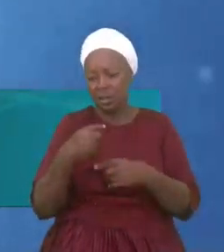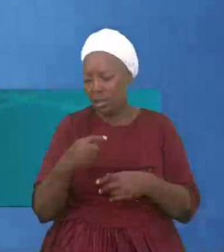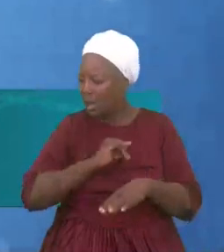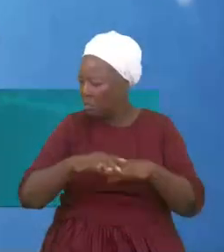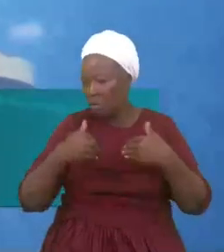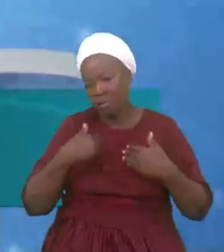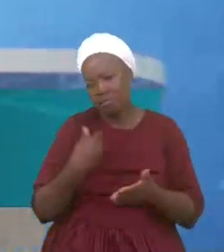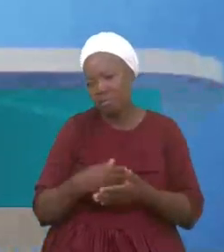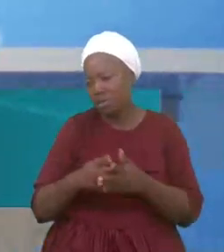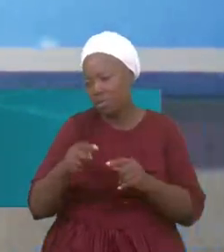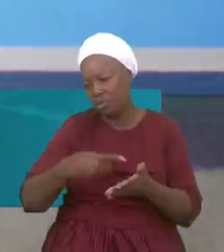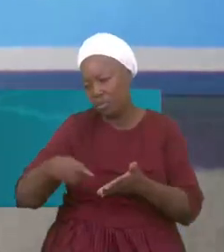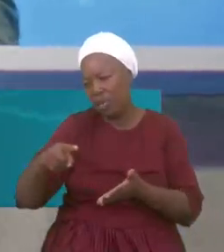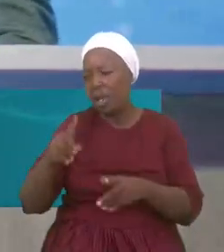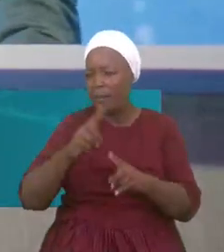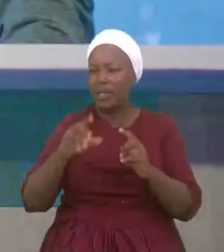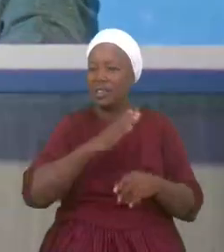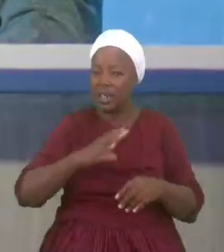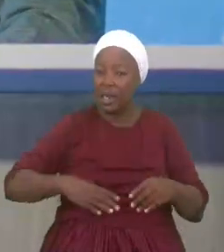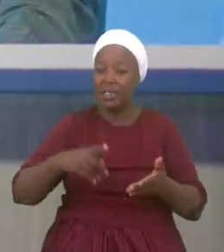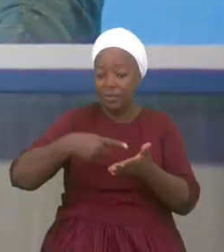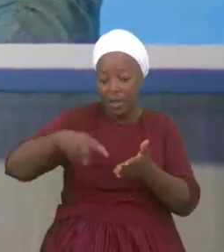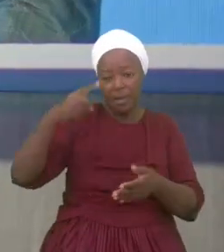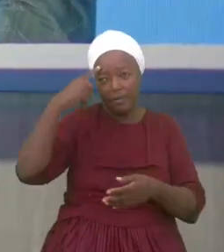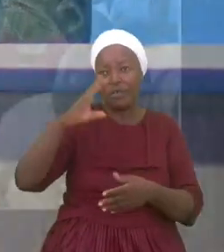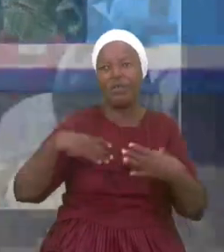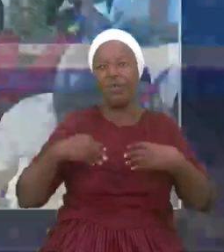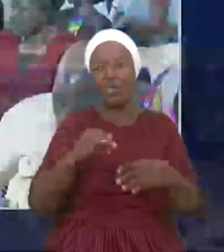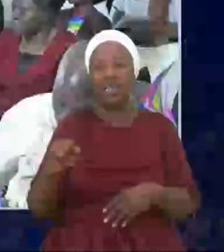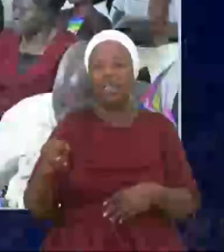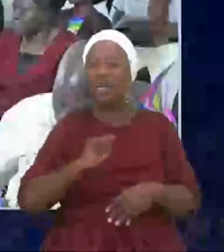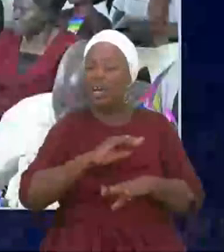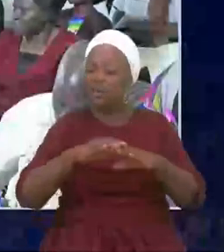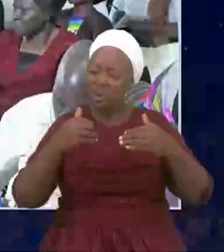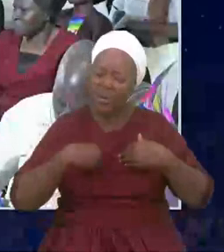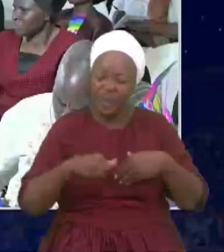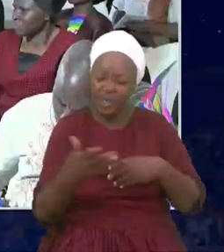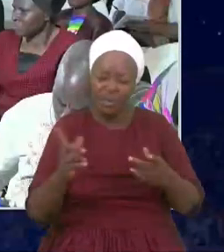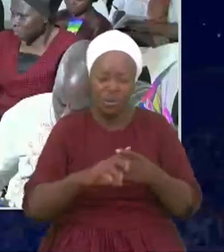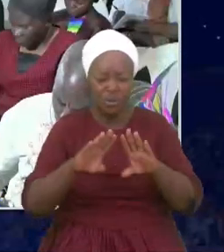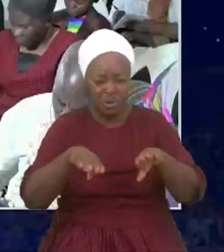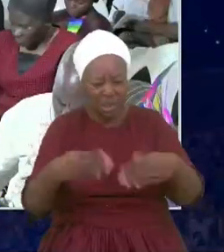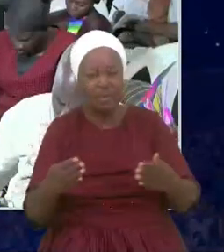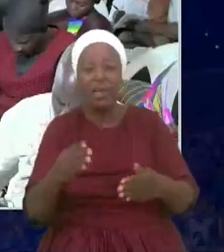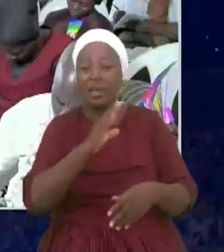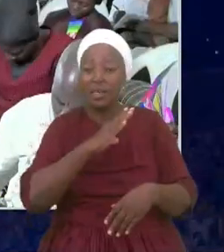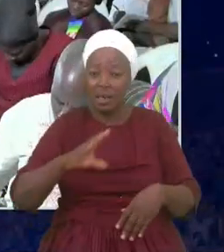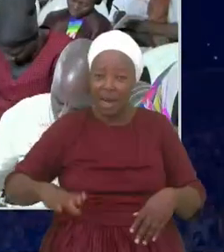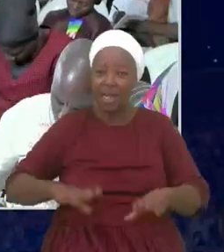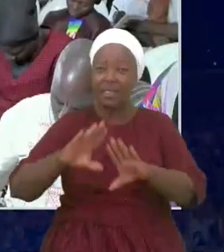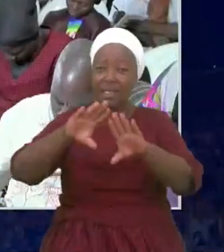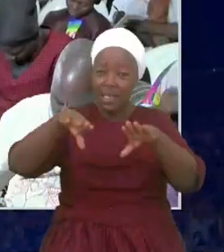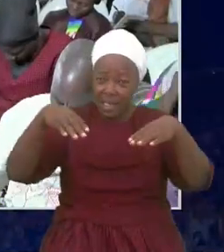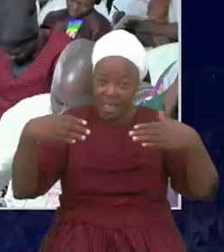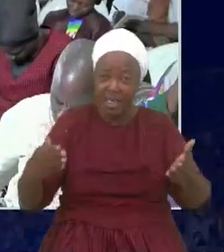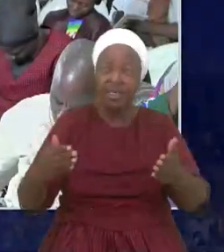d'autre a déjà payé pour cela tu dis mais je n'ai pas d'argent Christ a pris pour votre guérison